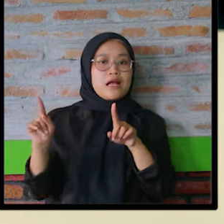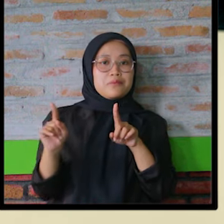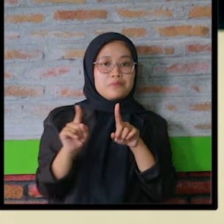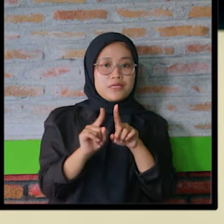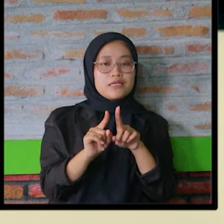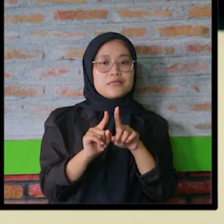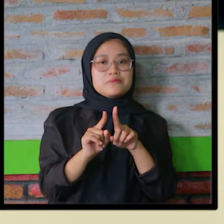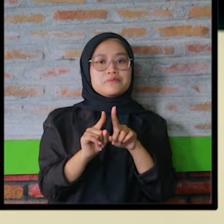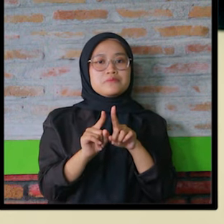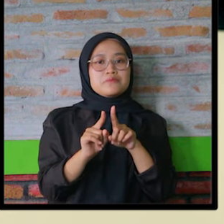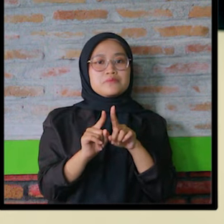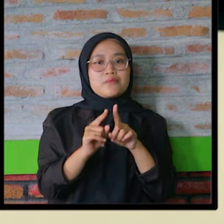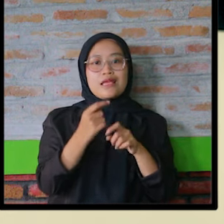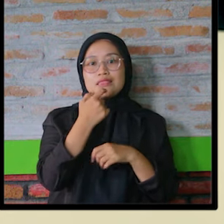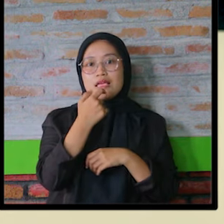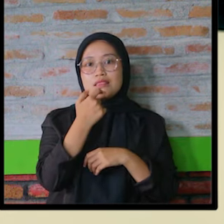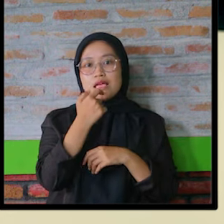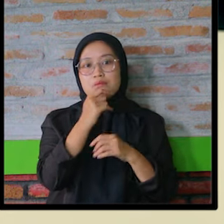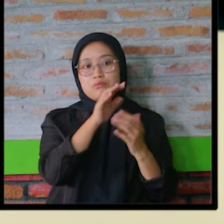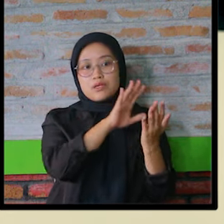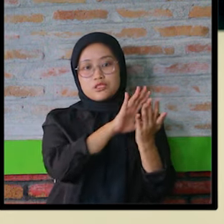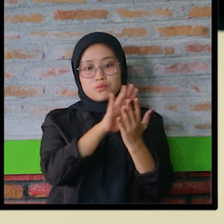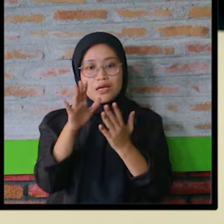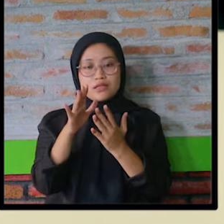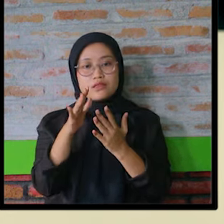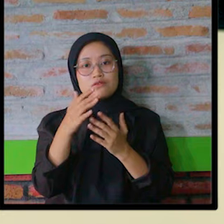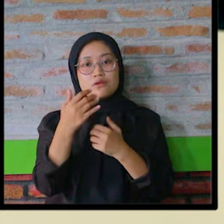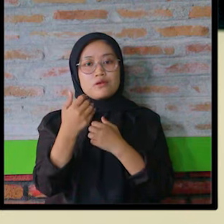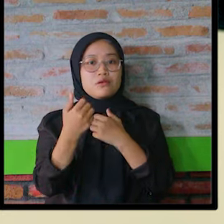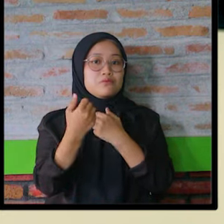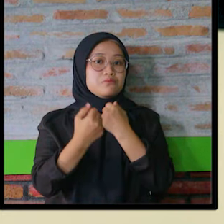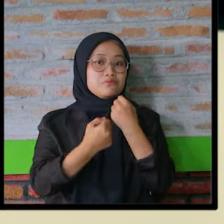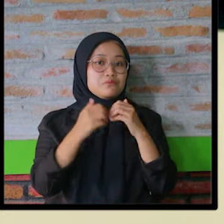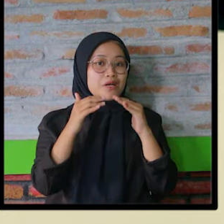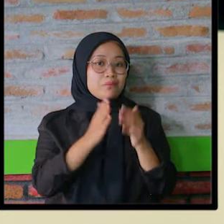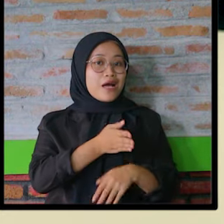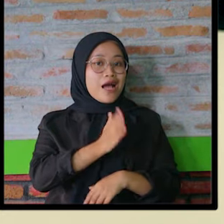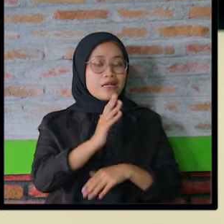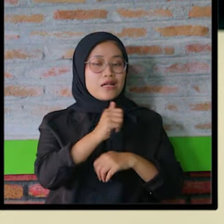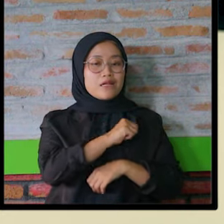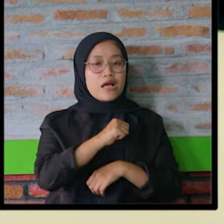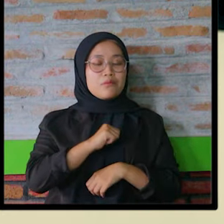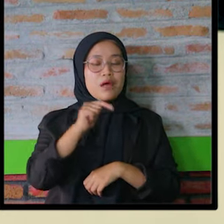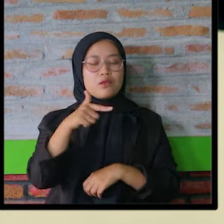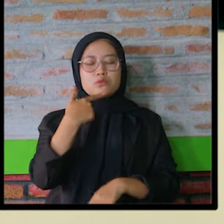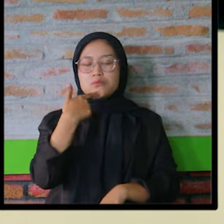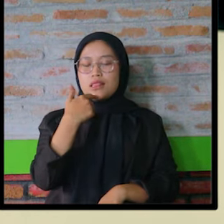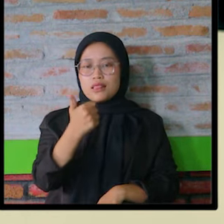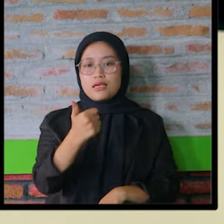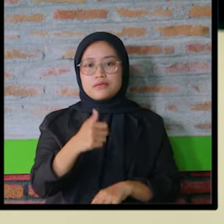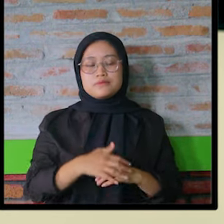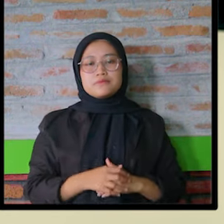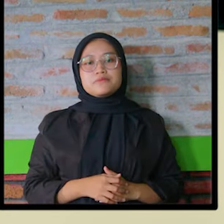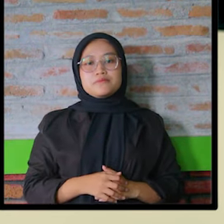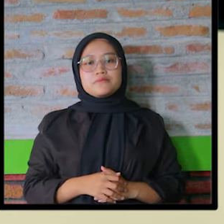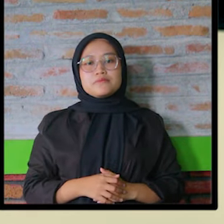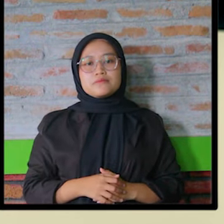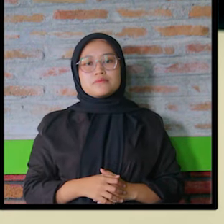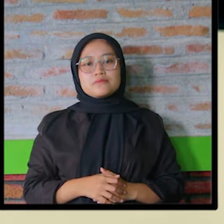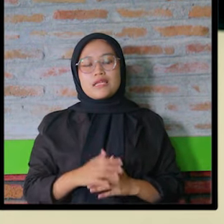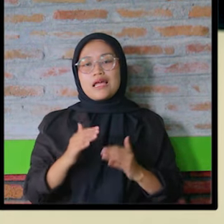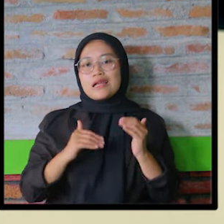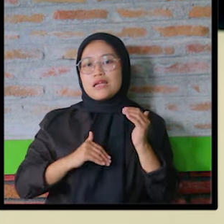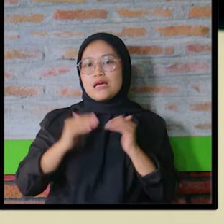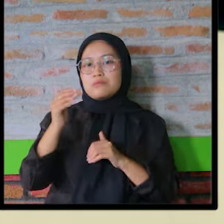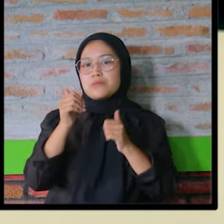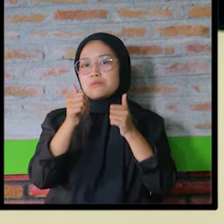perspektif Hakim di pengadilan agama itu sudah lebih apa ya ee lebih baik ya